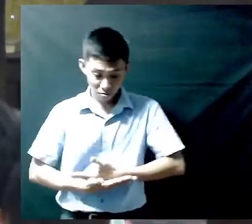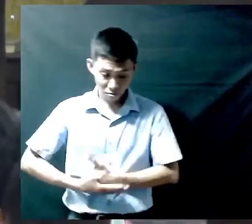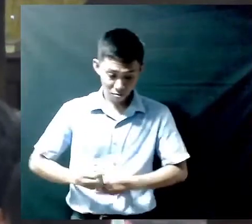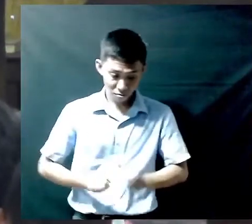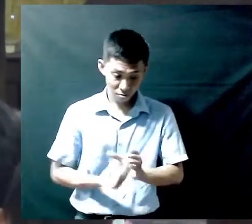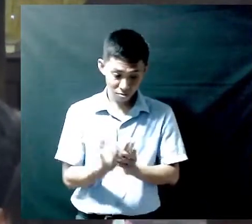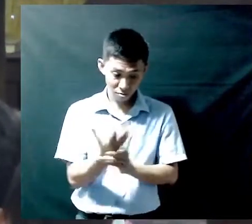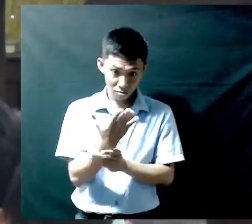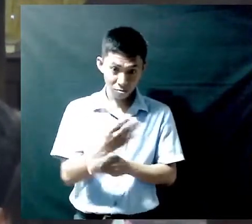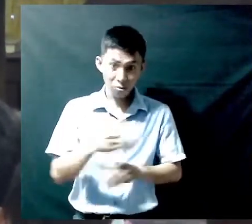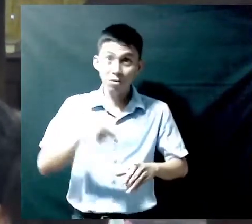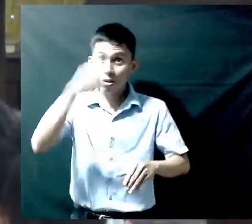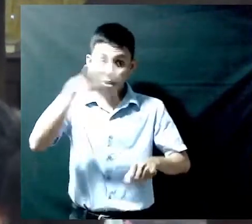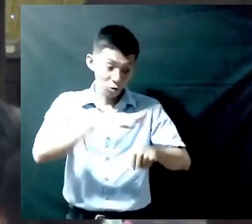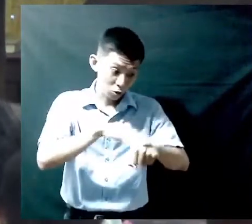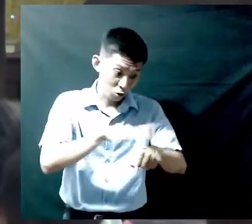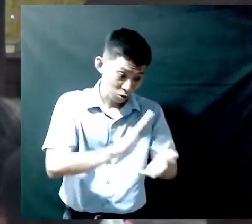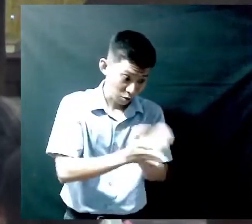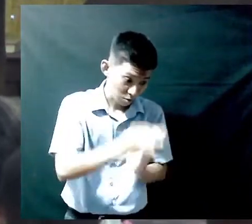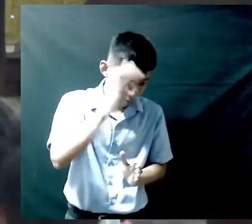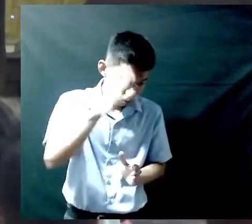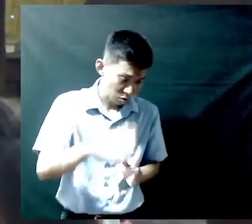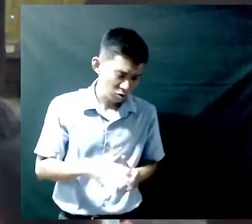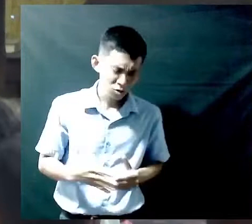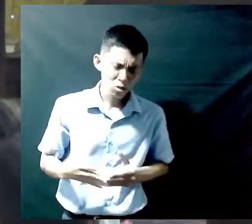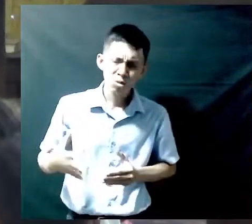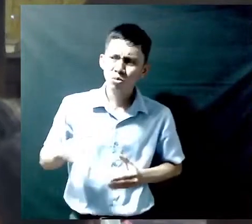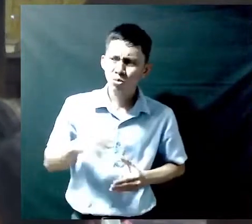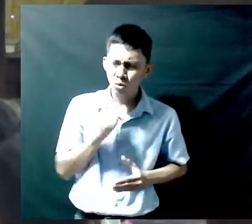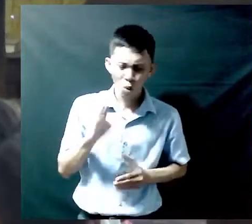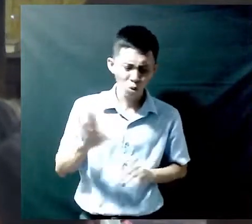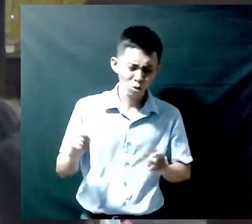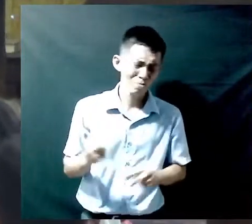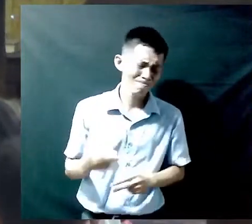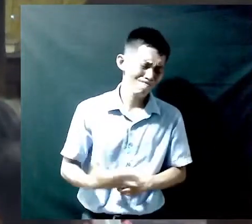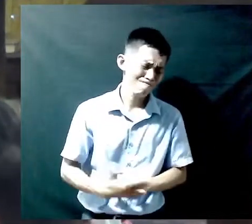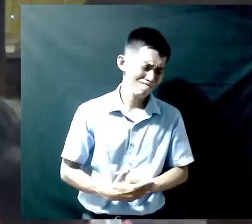pwedeng pigilan yan. Bakit? Inihandog mo yan nung bata.